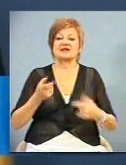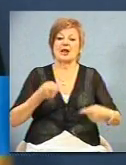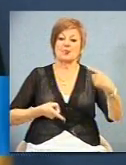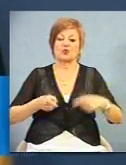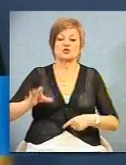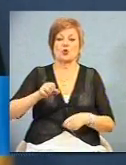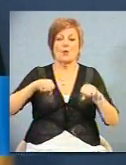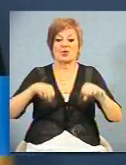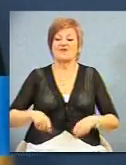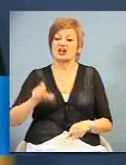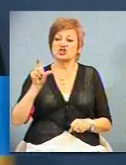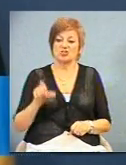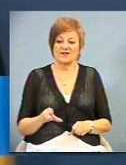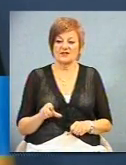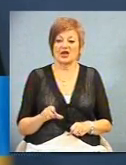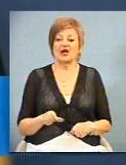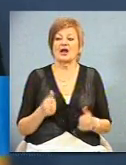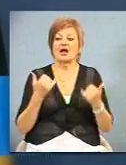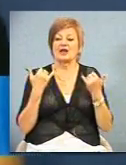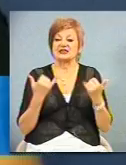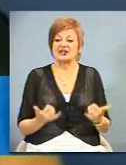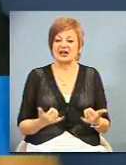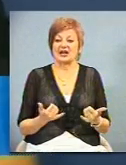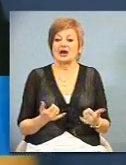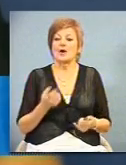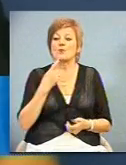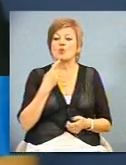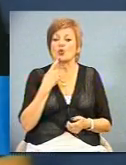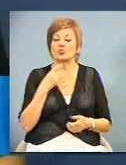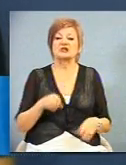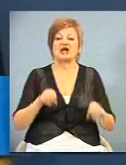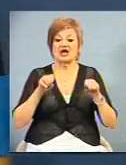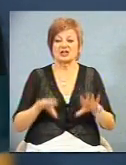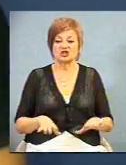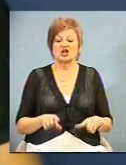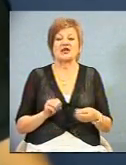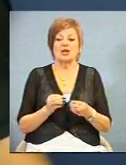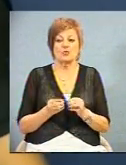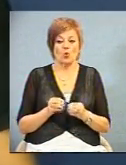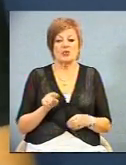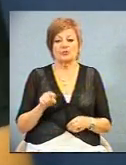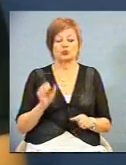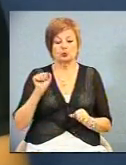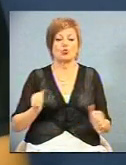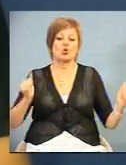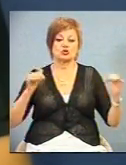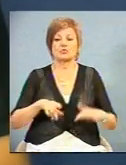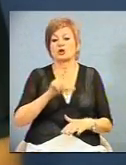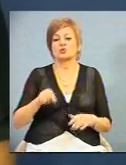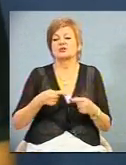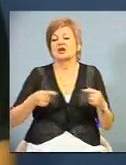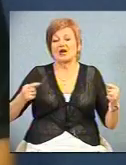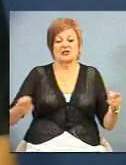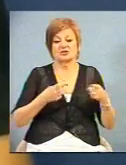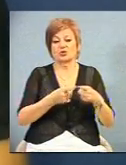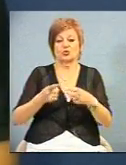людини, для спроб вирішення якихось проблем. Тут можуть зібратися люди з будь-яких